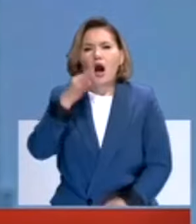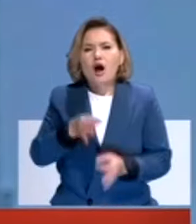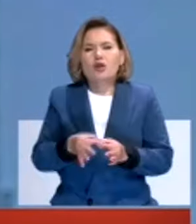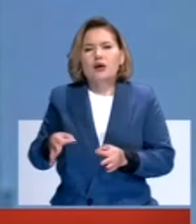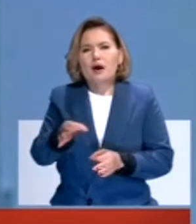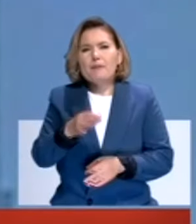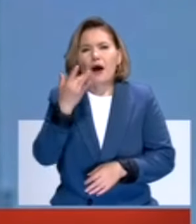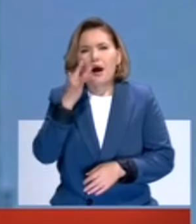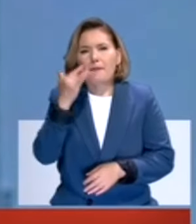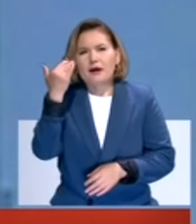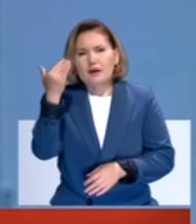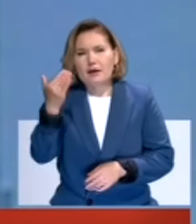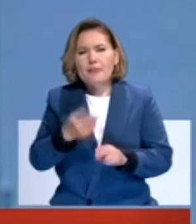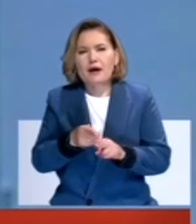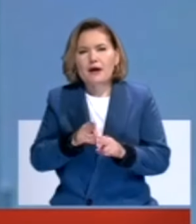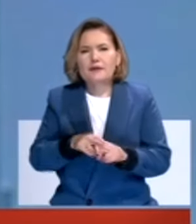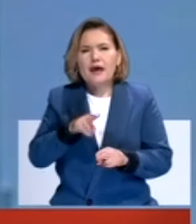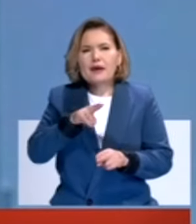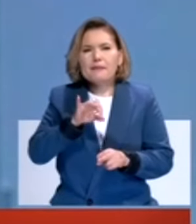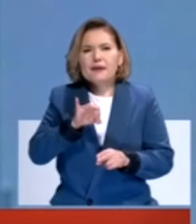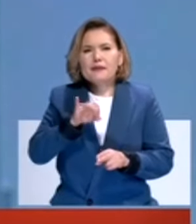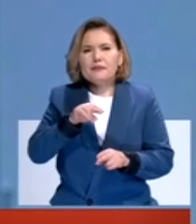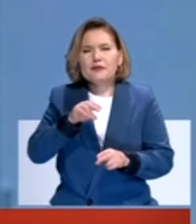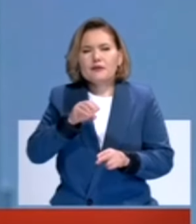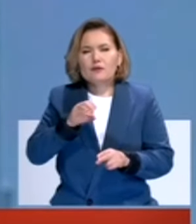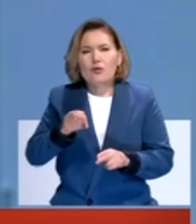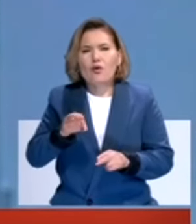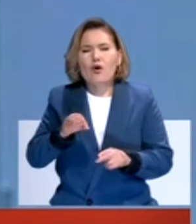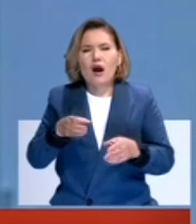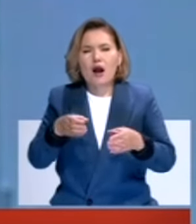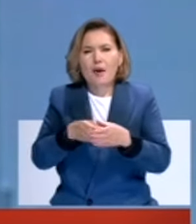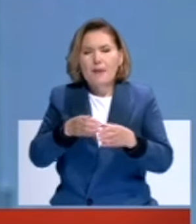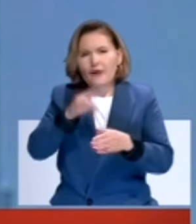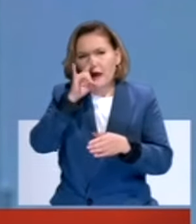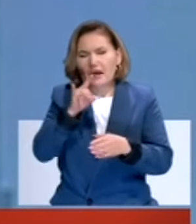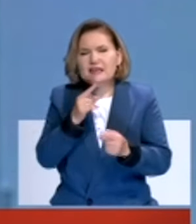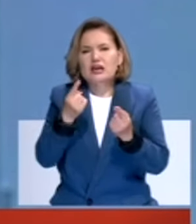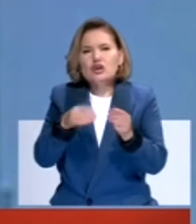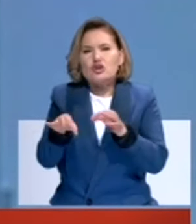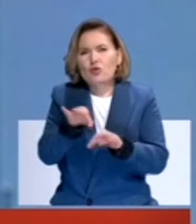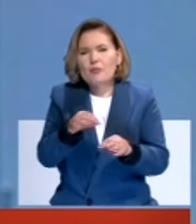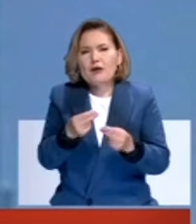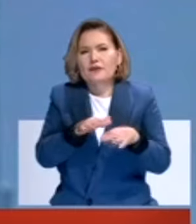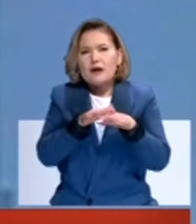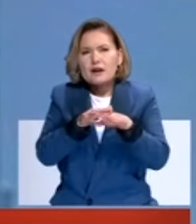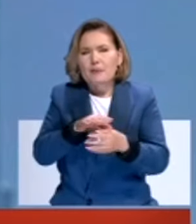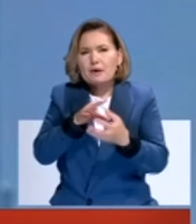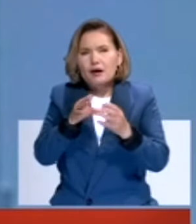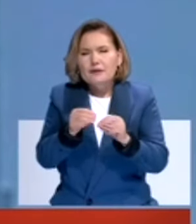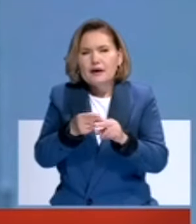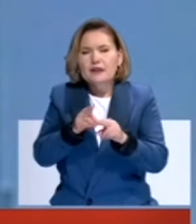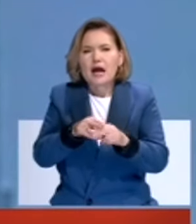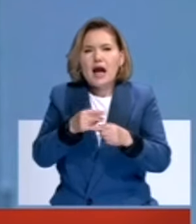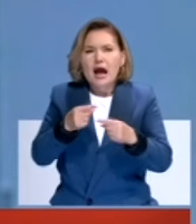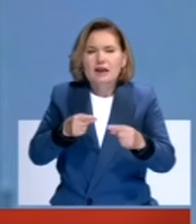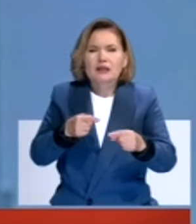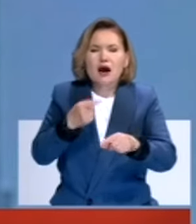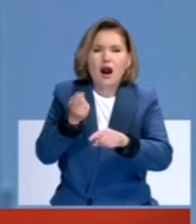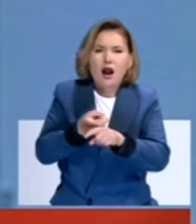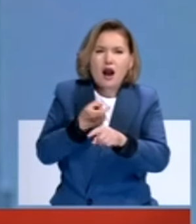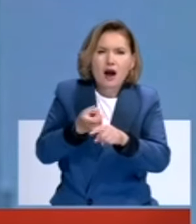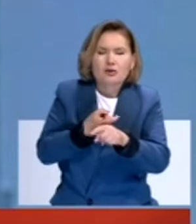облысында америкалық PepsiCo компаниясы Қазақстандағы ірі жобаны қаржыландырады. Қытырлақ картоптан жеңіл тағамдар шығаратын зауыт